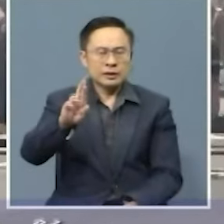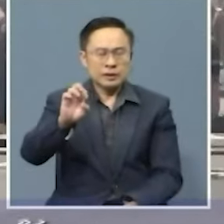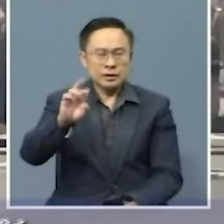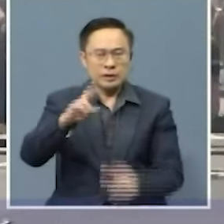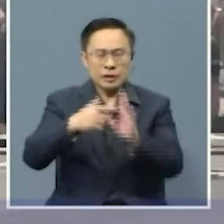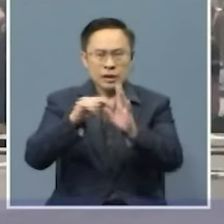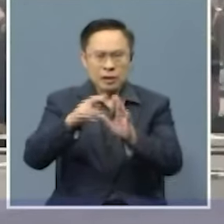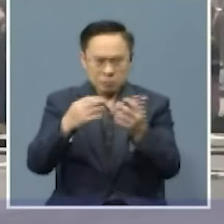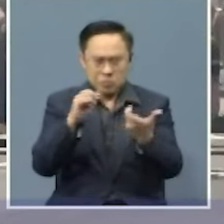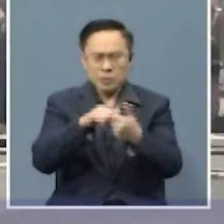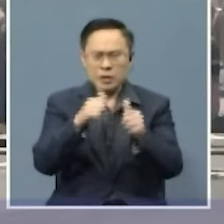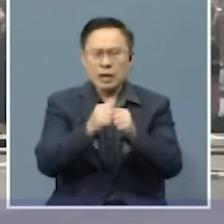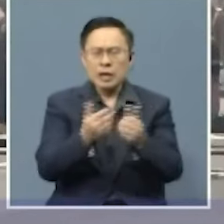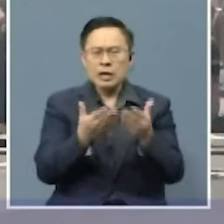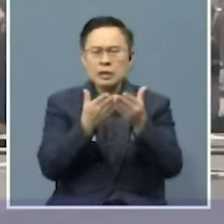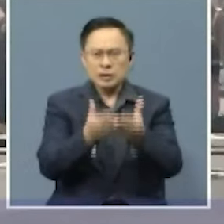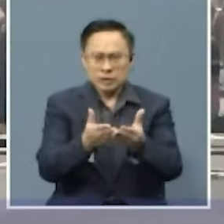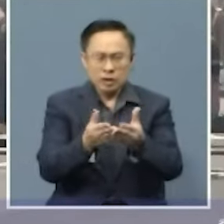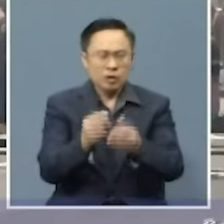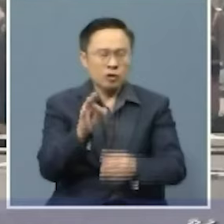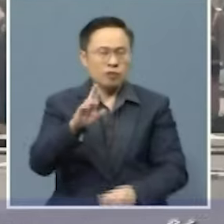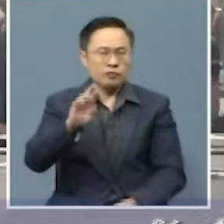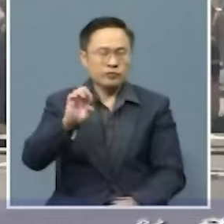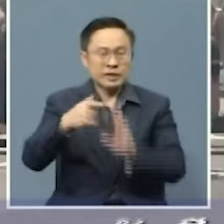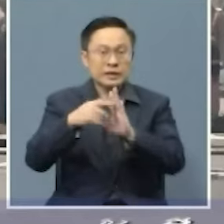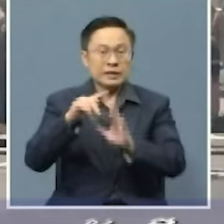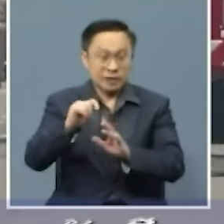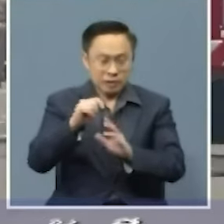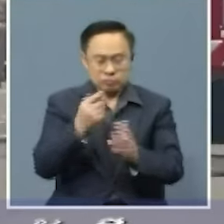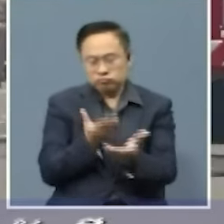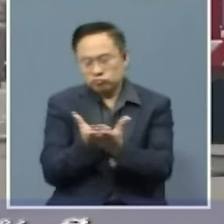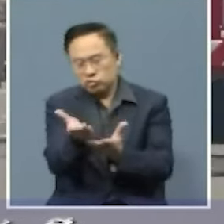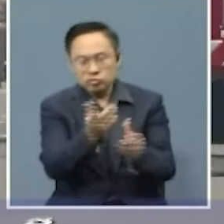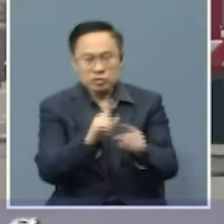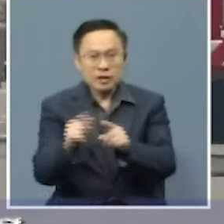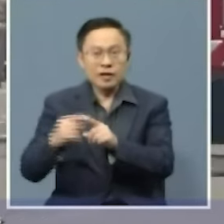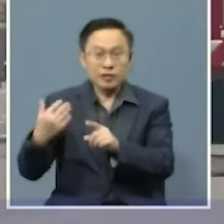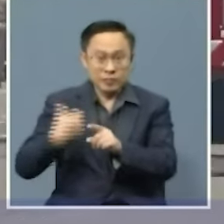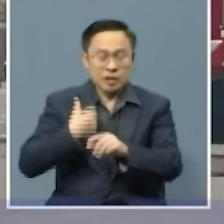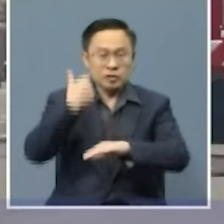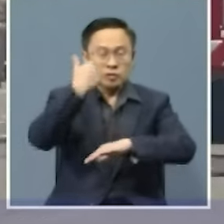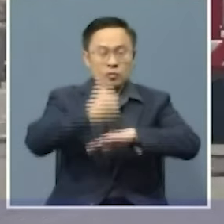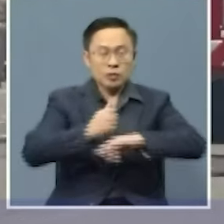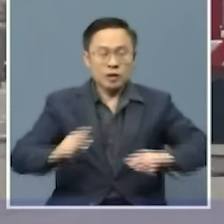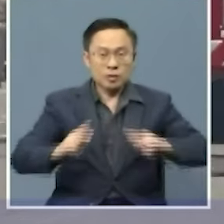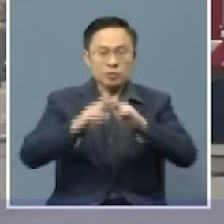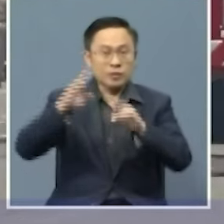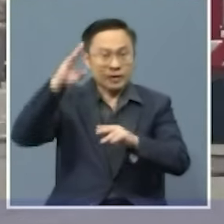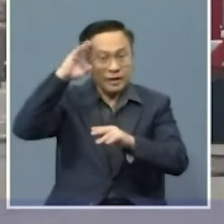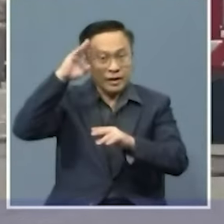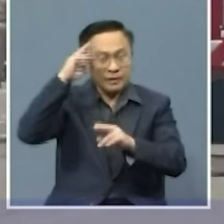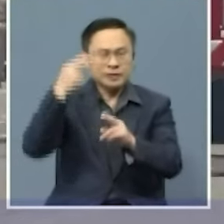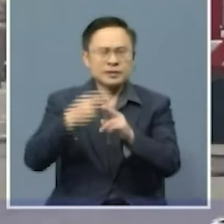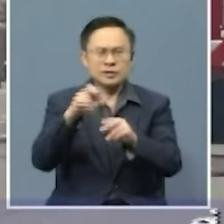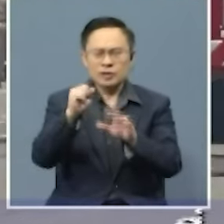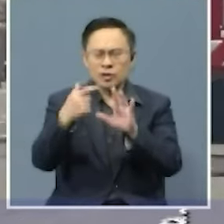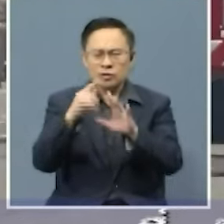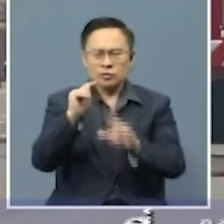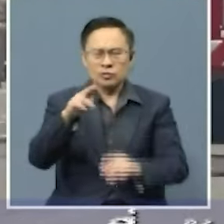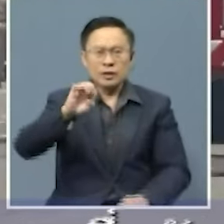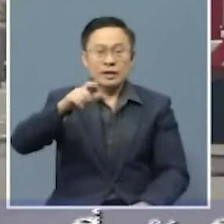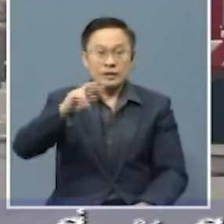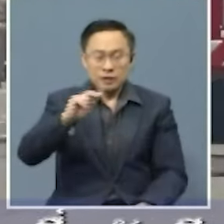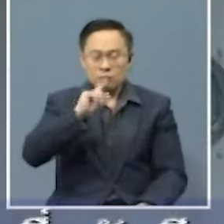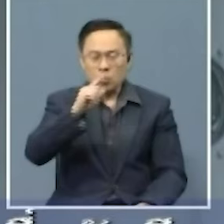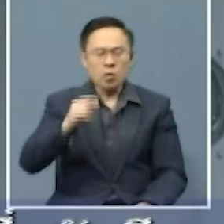หลังๆมานี้เราจะได้ยินคำว่าเรือฟริเกตบ่อยโดยเฉพาะหลังจากที่ท่านรัฐมนตรีว่าการกระทรวงกลาโหมคุณสุทินคลังแสงท่านเค